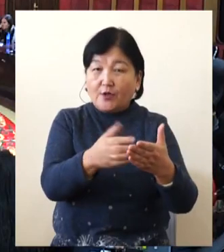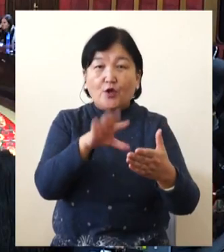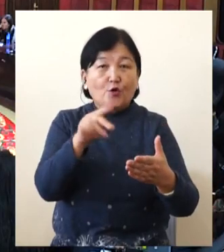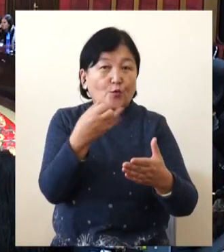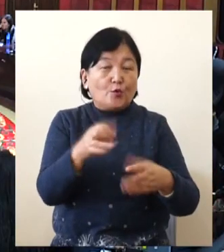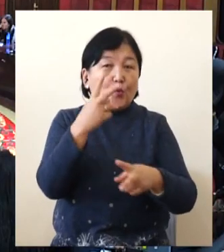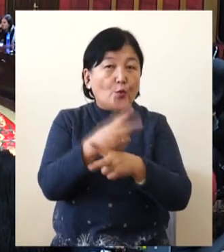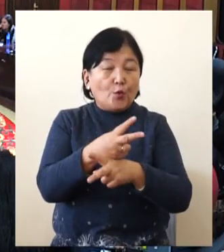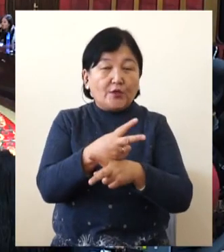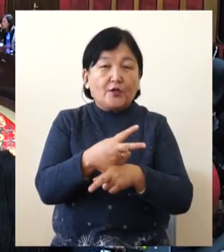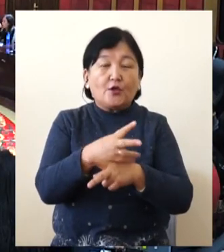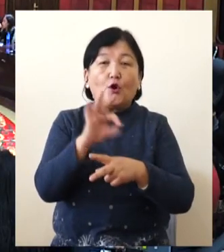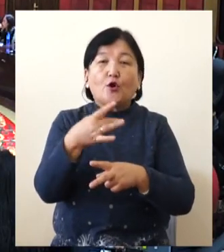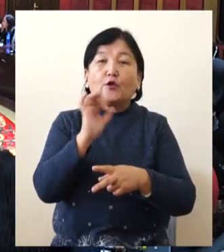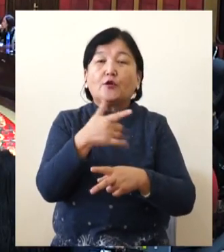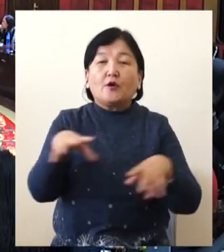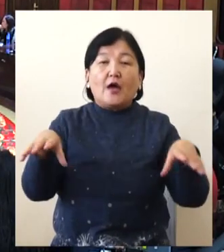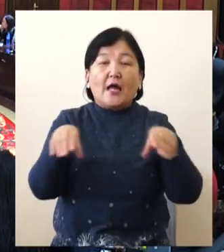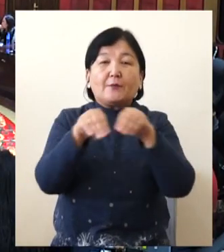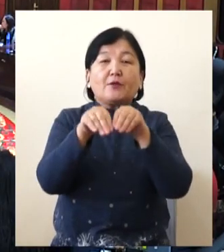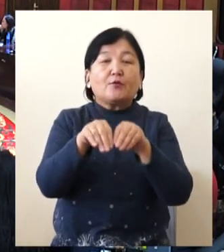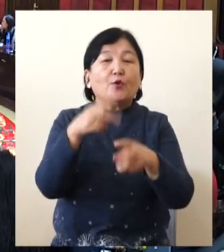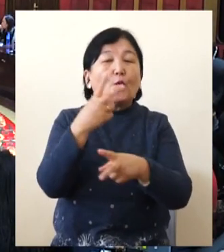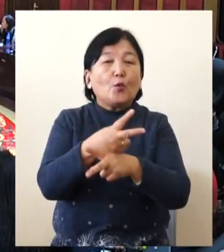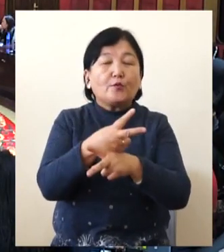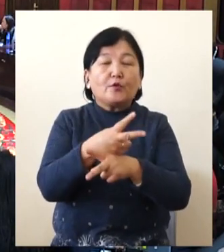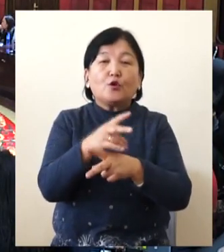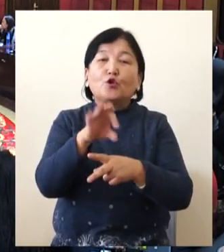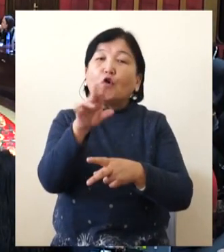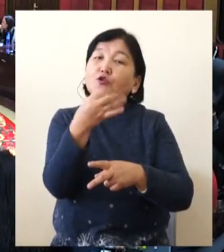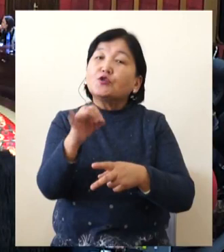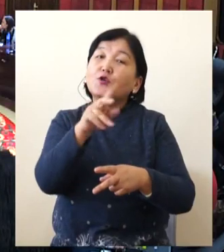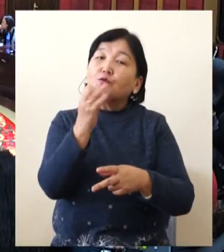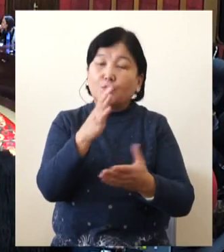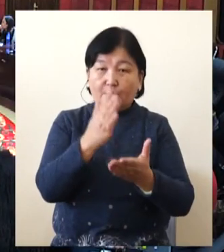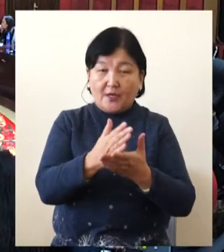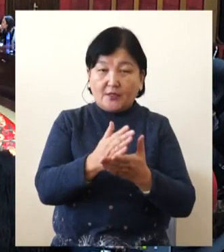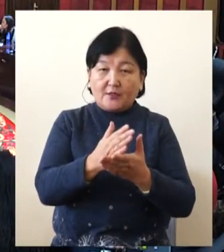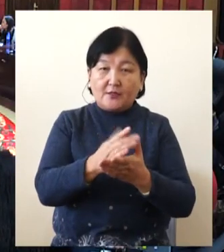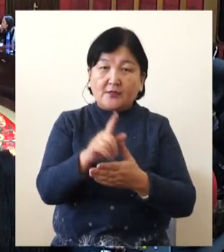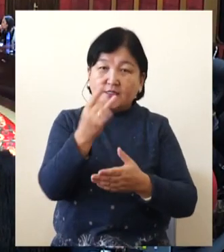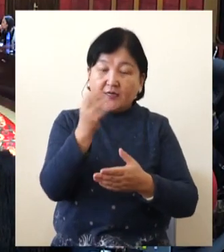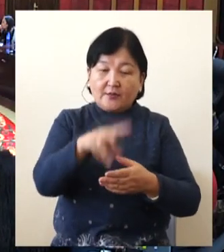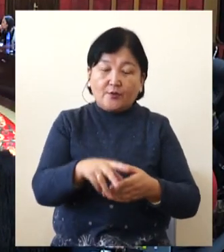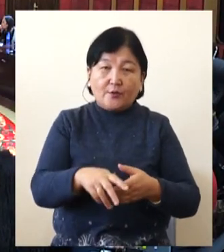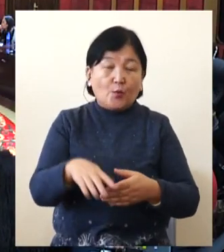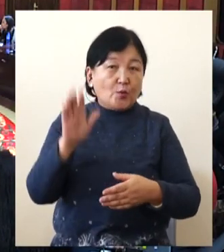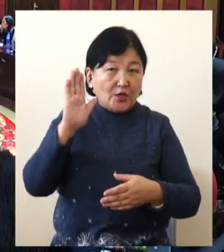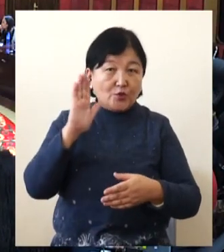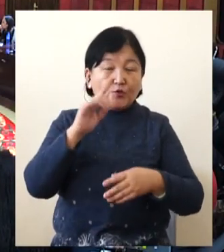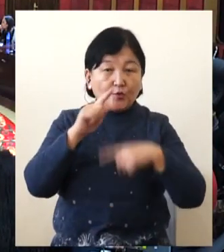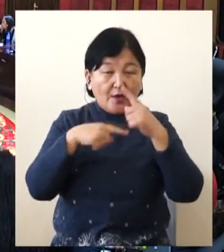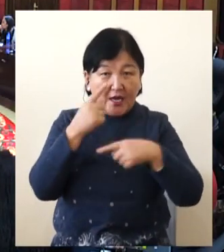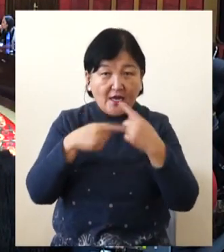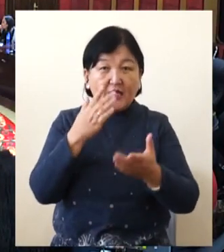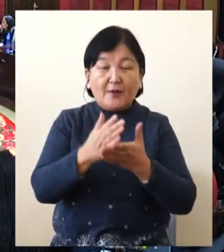гарсанаар энэ дээр бол олон ахын татварын хүмүүсээр бол айгүй өчтэй юм байна гэх юм. Ерөөс зардал хөлөө зөвшөөрөх яриад байдаг.